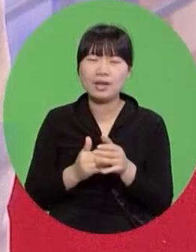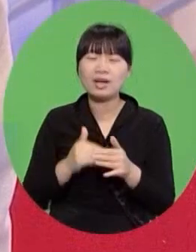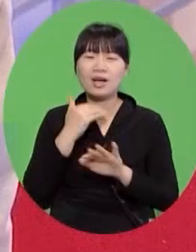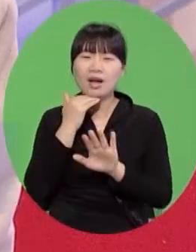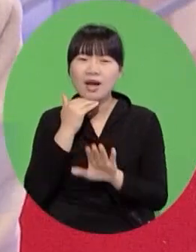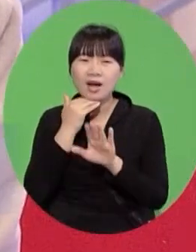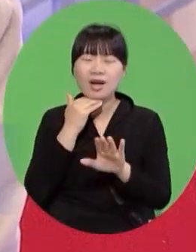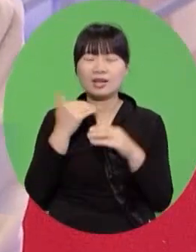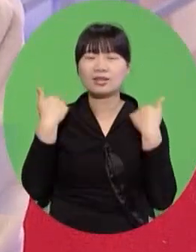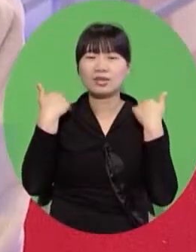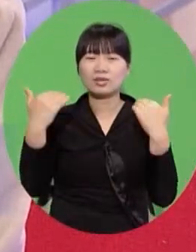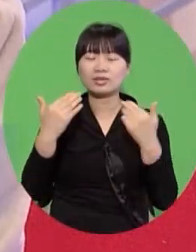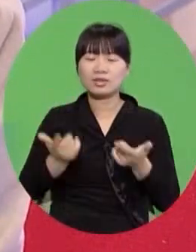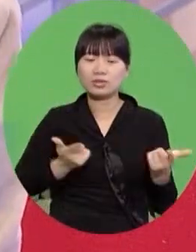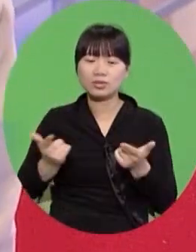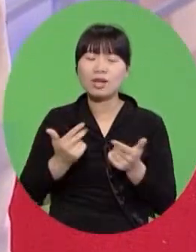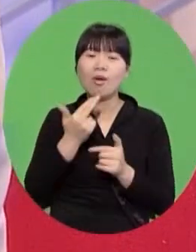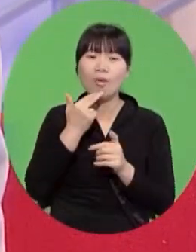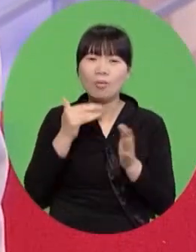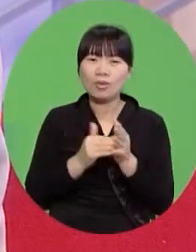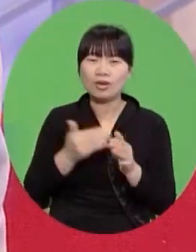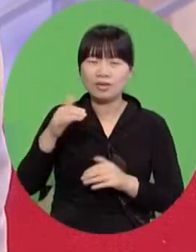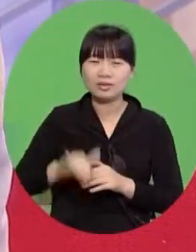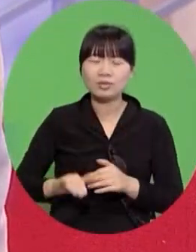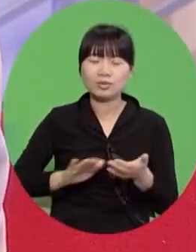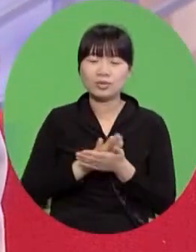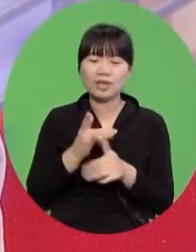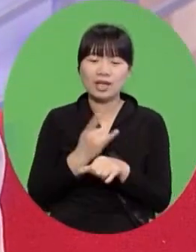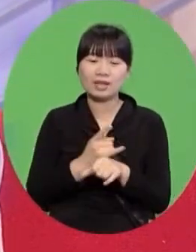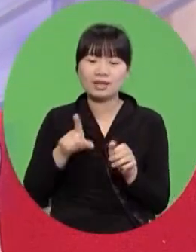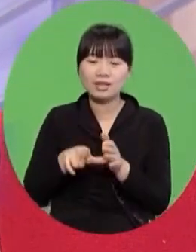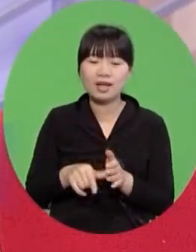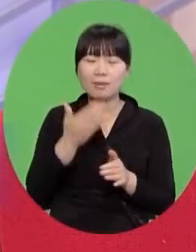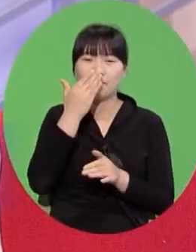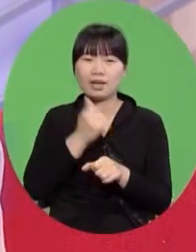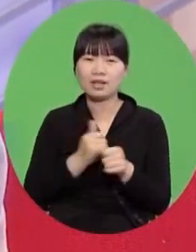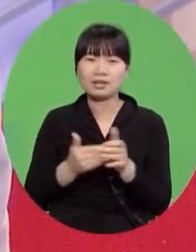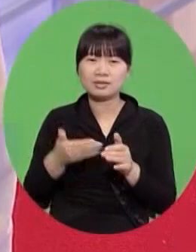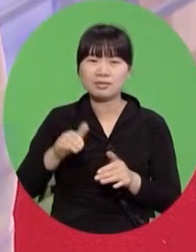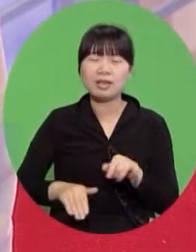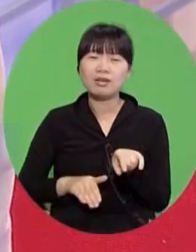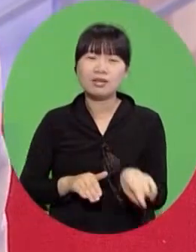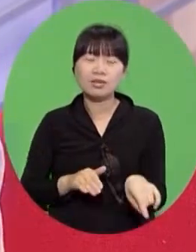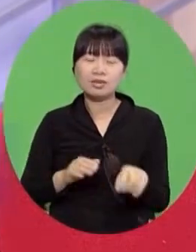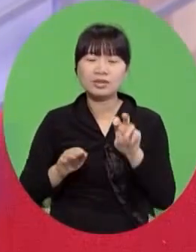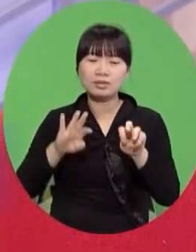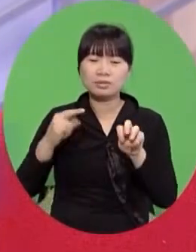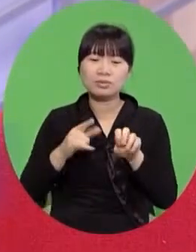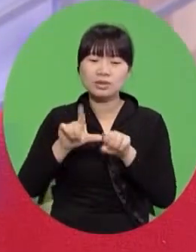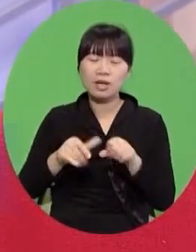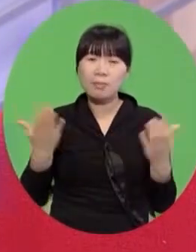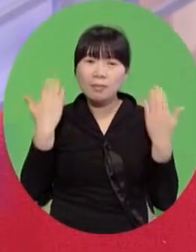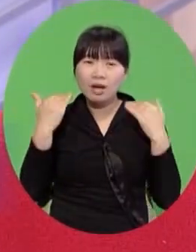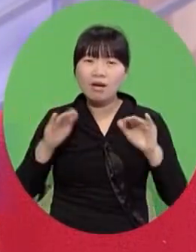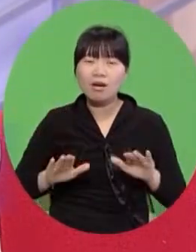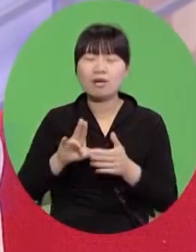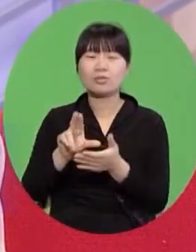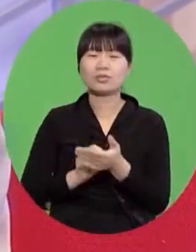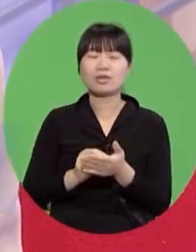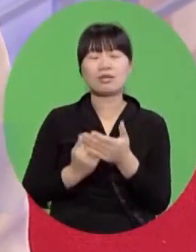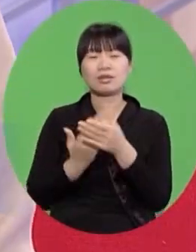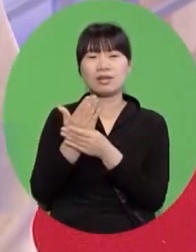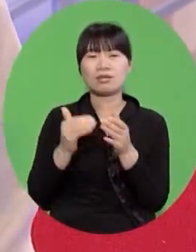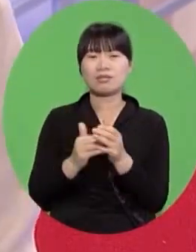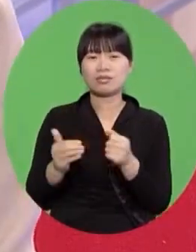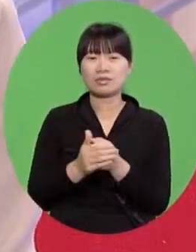잠시 동안은 성인의 중재가 없어도 어떤 놀이를 하는 게 가능하지만 이거 역시 30분 지나면 문제가